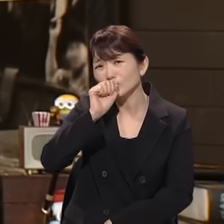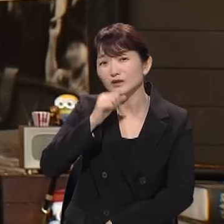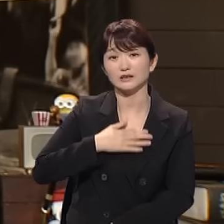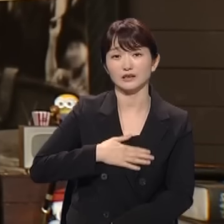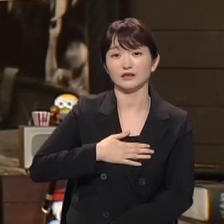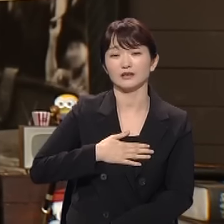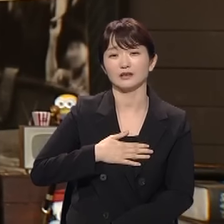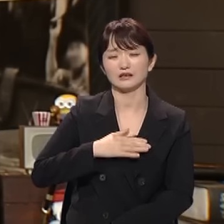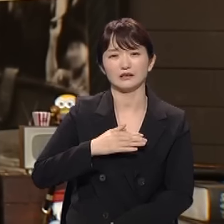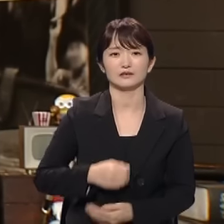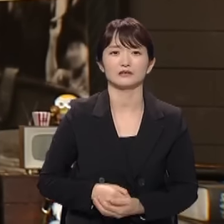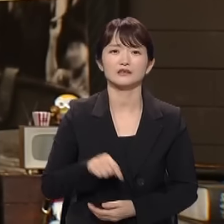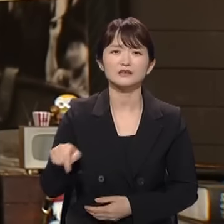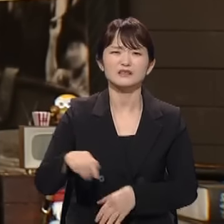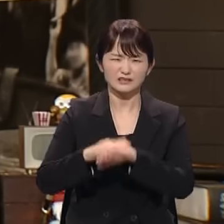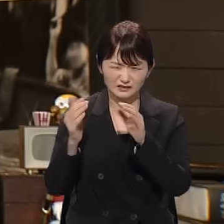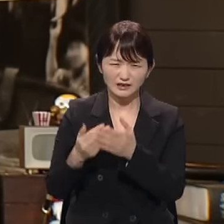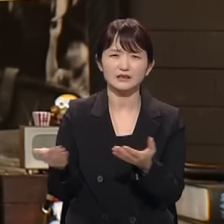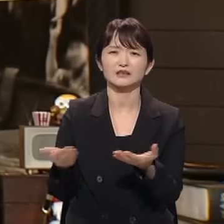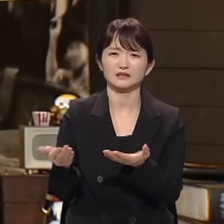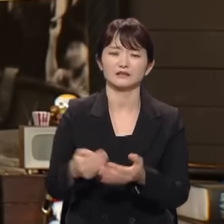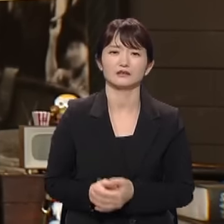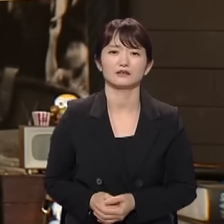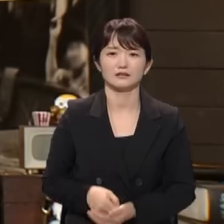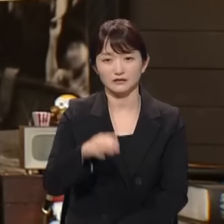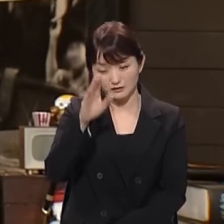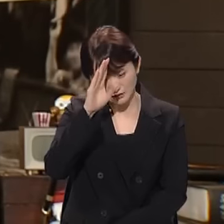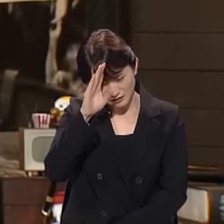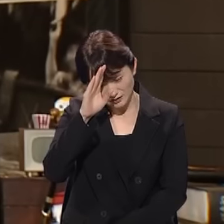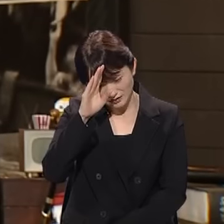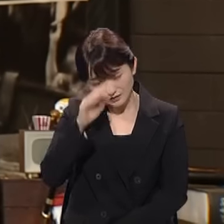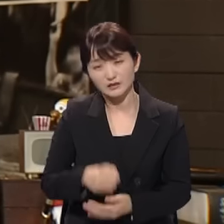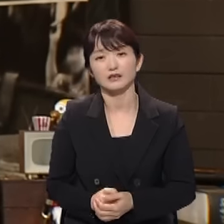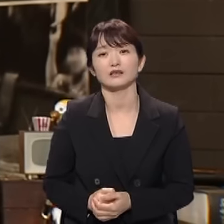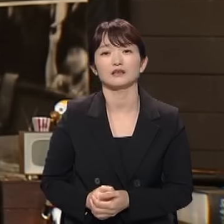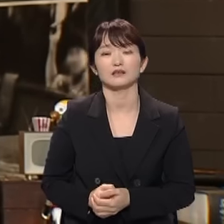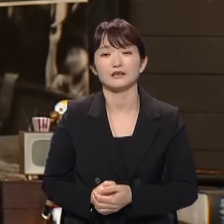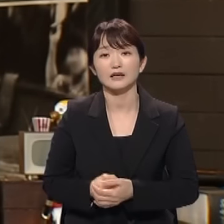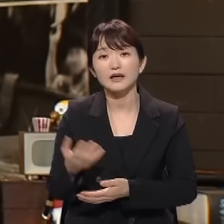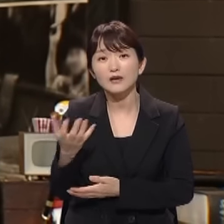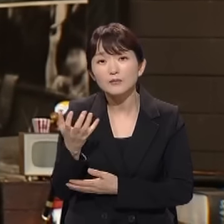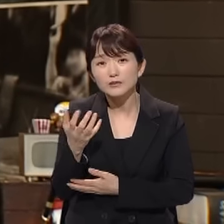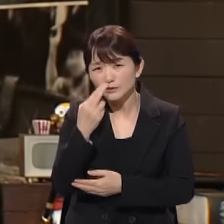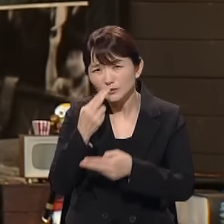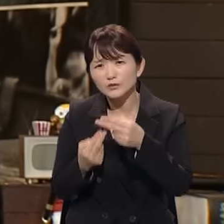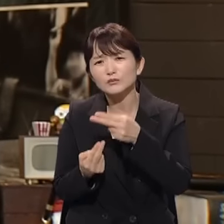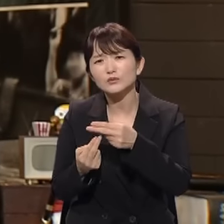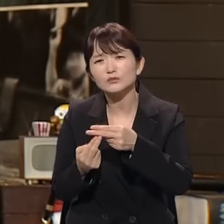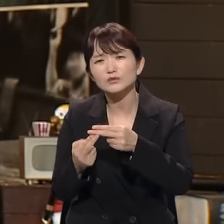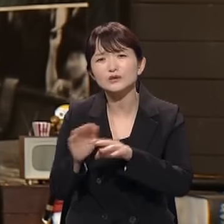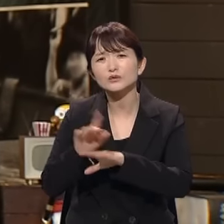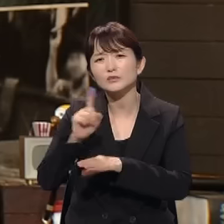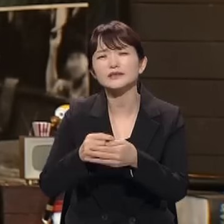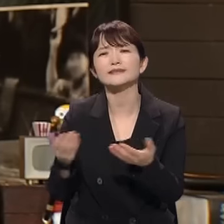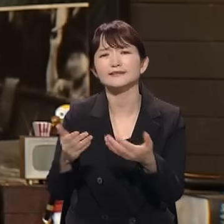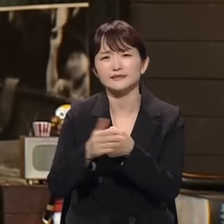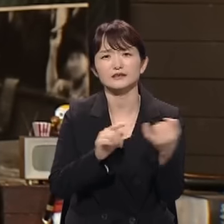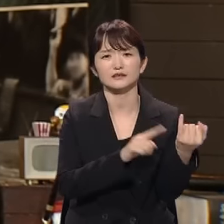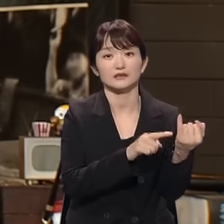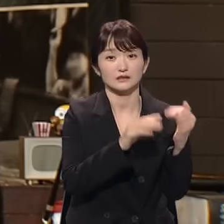알아? 어? 그거 다 일이야. 그러다 병나면 산재 처리해주는 이유가 뭔데? 일이니까 업무니까. 넌